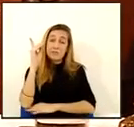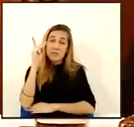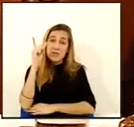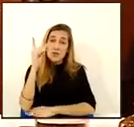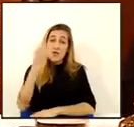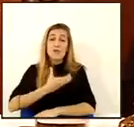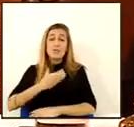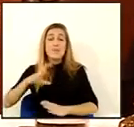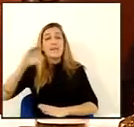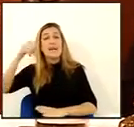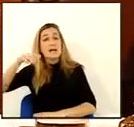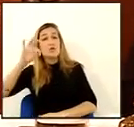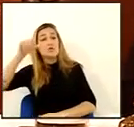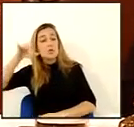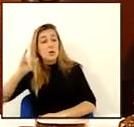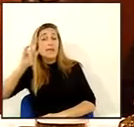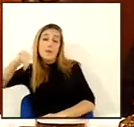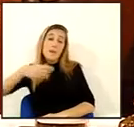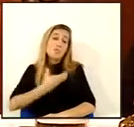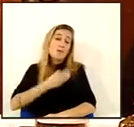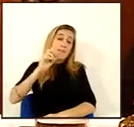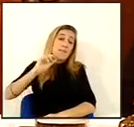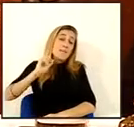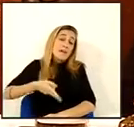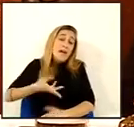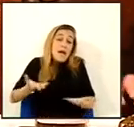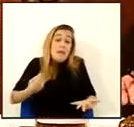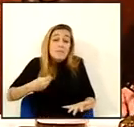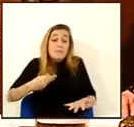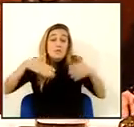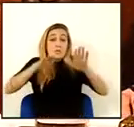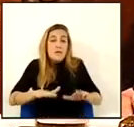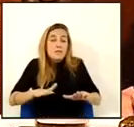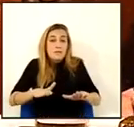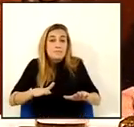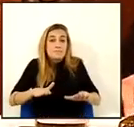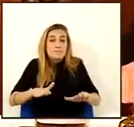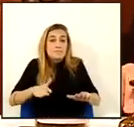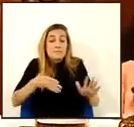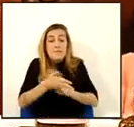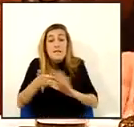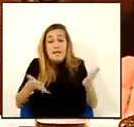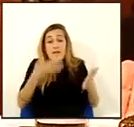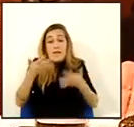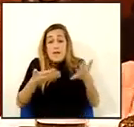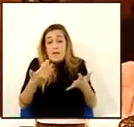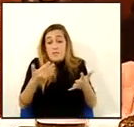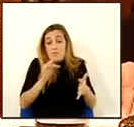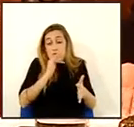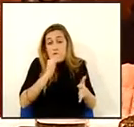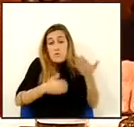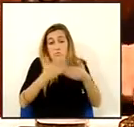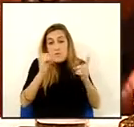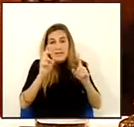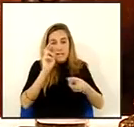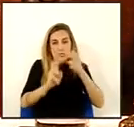de Cantoni i l'Ajuntament de Vic. Ara, en aquests moments, està aturat perquè no s'ha començat encara a buscar